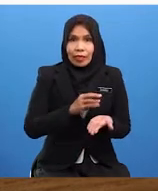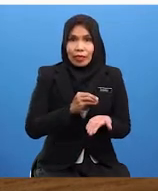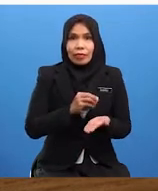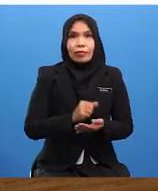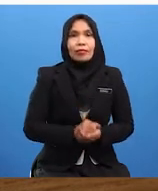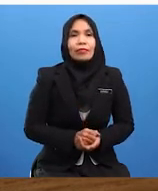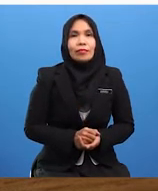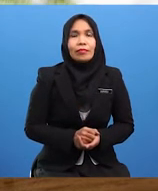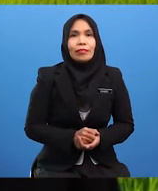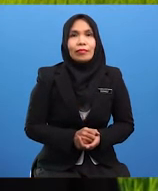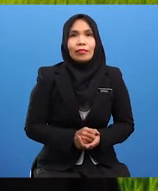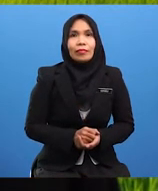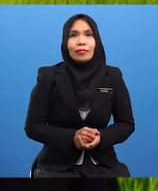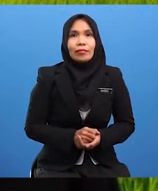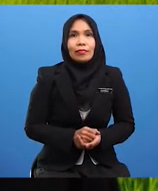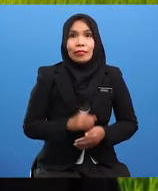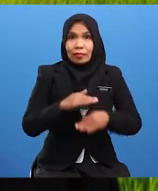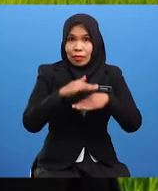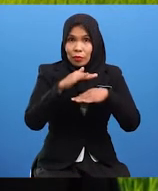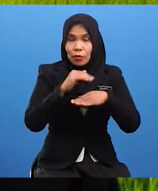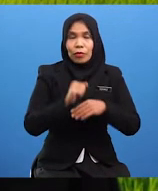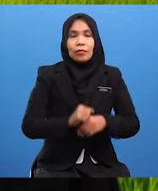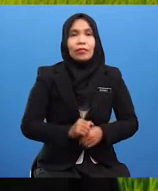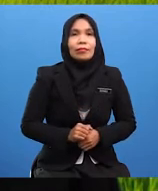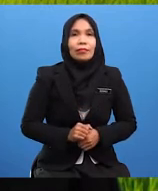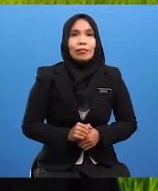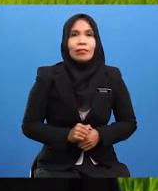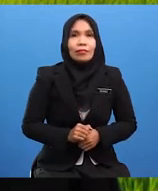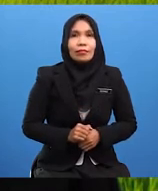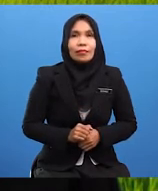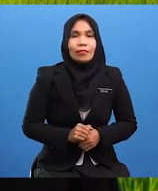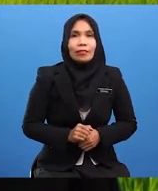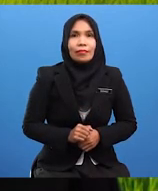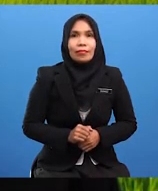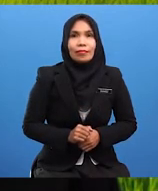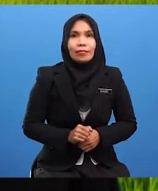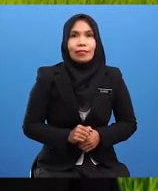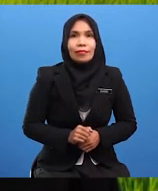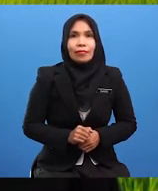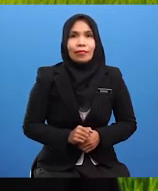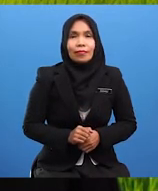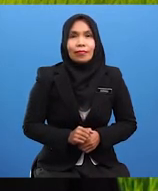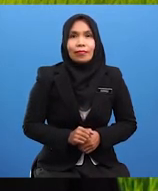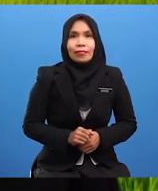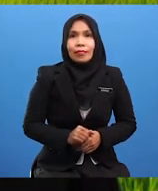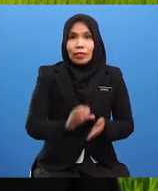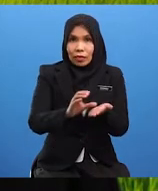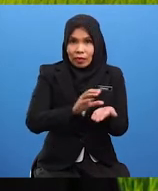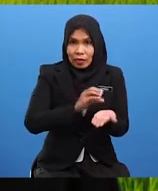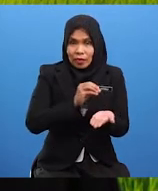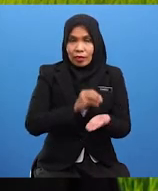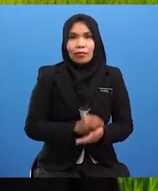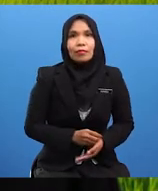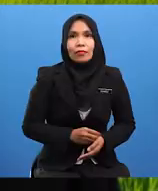segi. Teknik cetakan kayu paling awal muncul di negara China pada